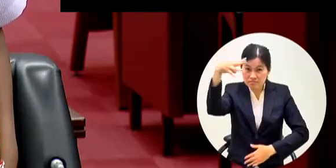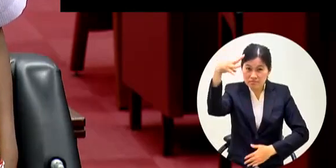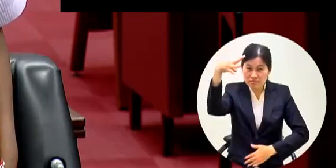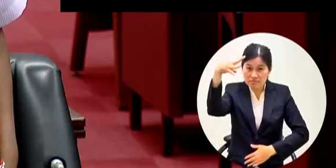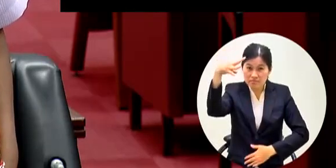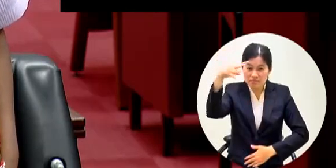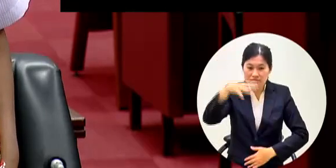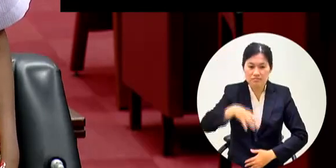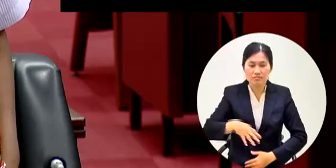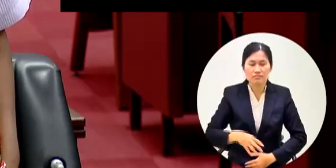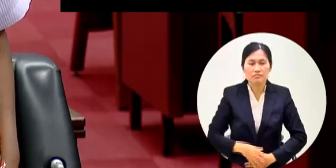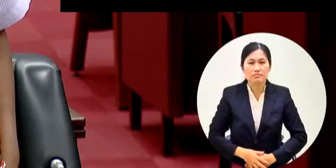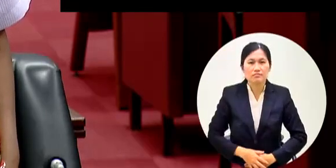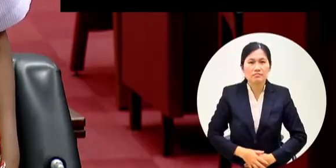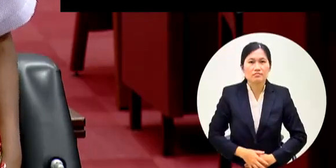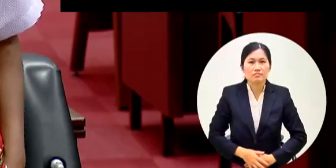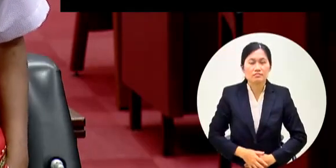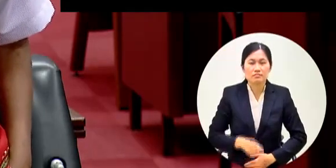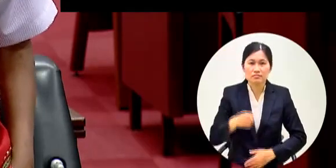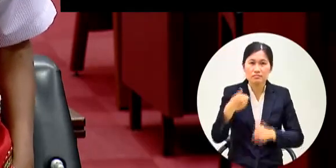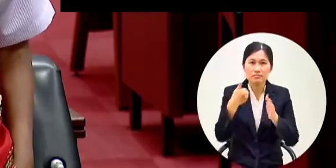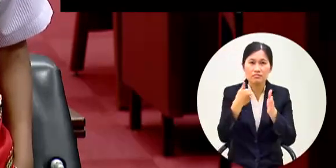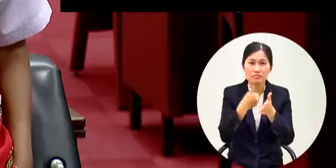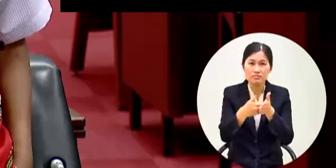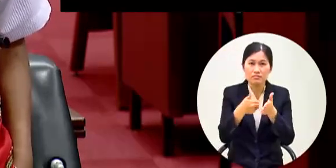这个图案里面，